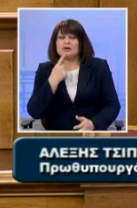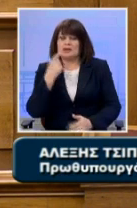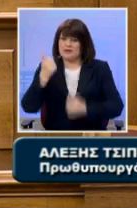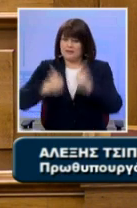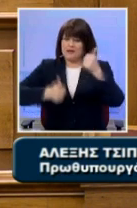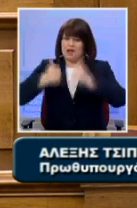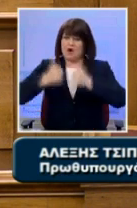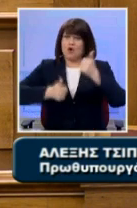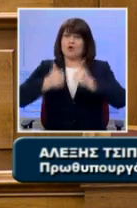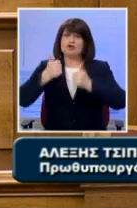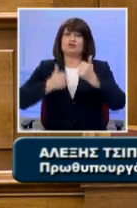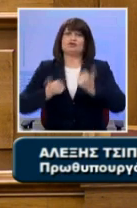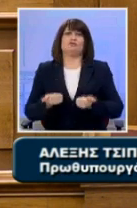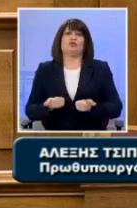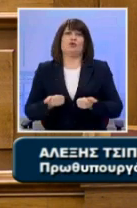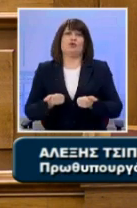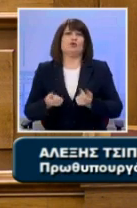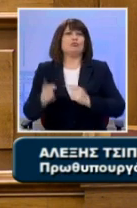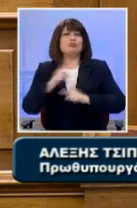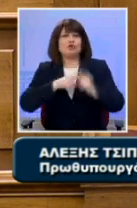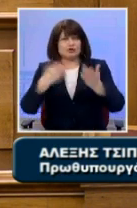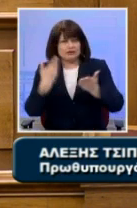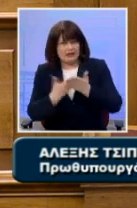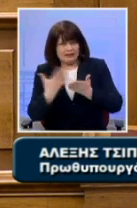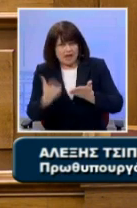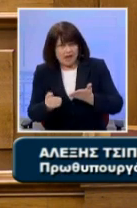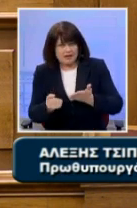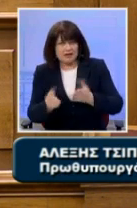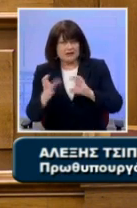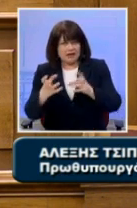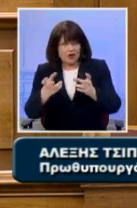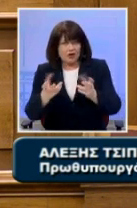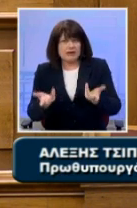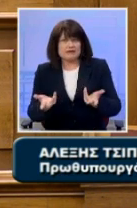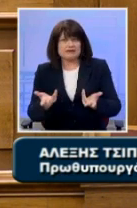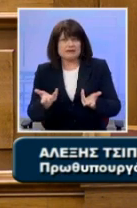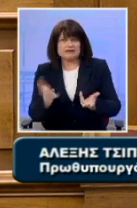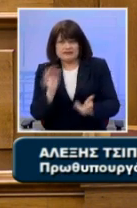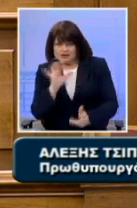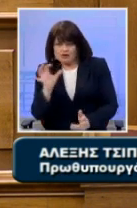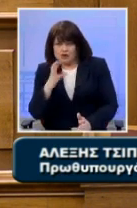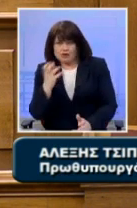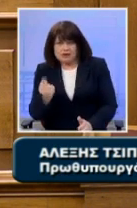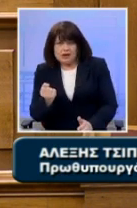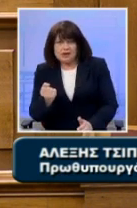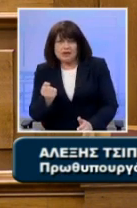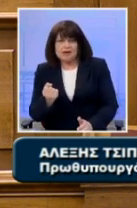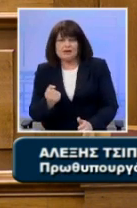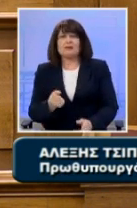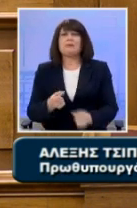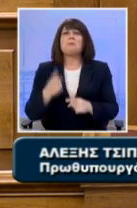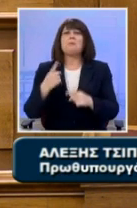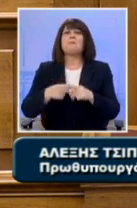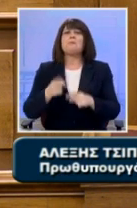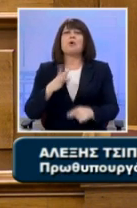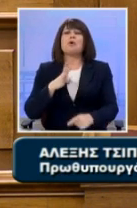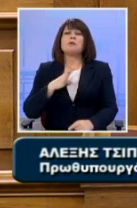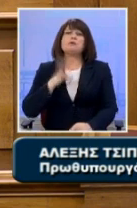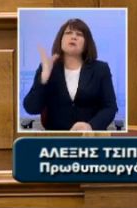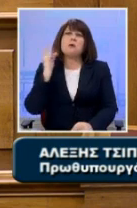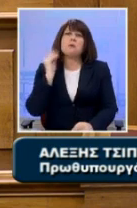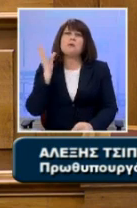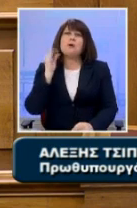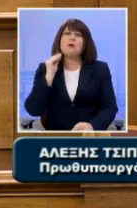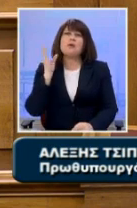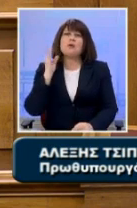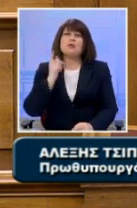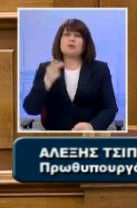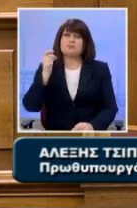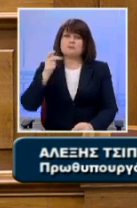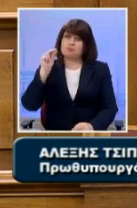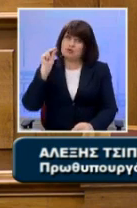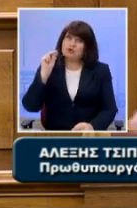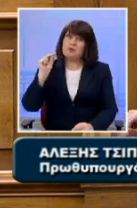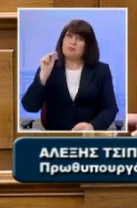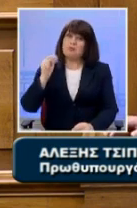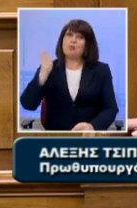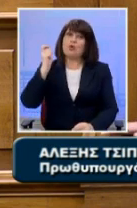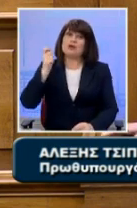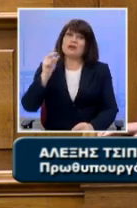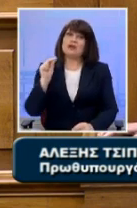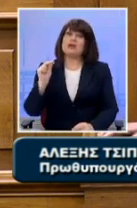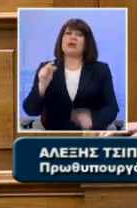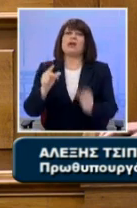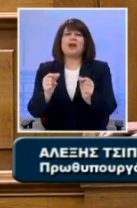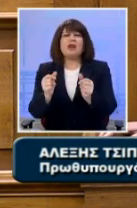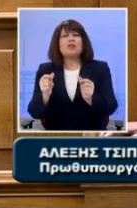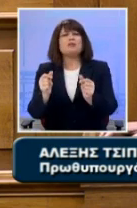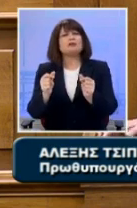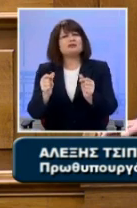διαγωνισμού για την χρήση των συχνοτήτων. Ο απλός πολίτης αυτόν τον τόπο είχε ακούσει πολιτικές δεσμεύσεις για τη